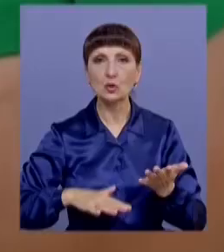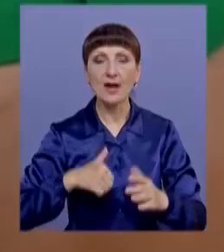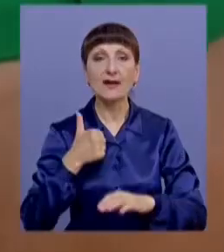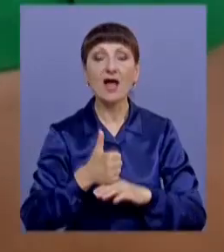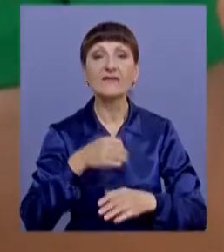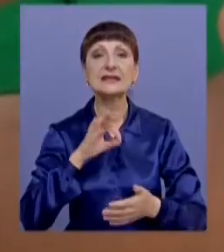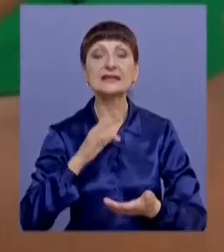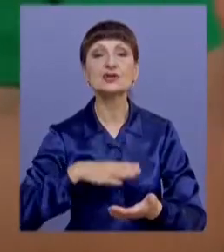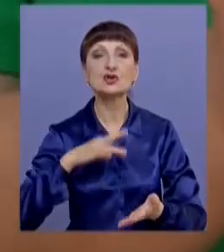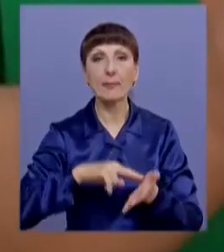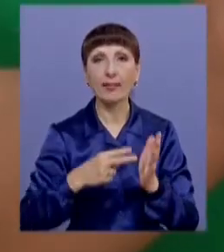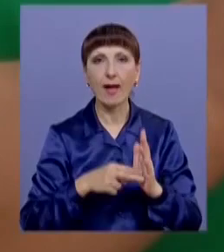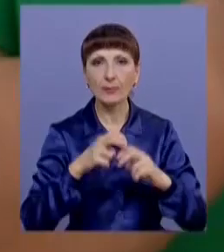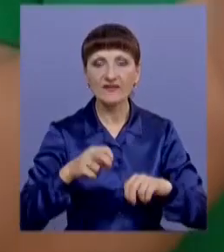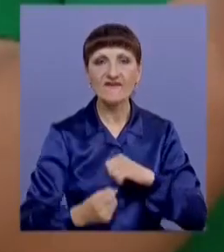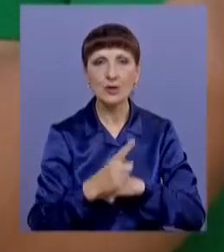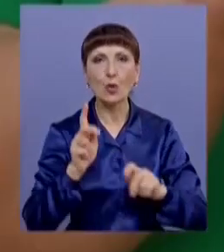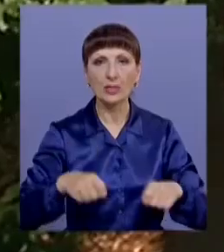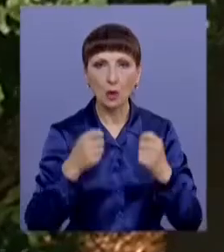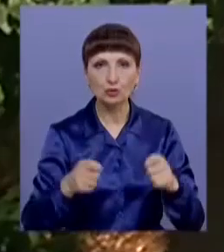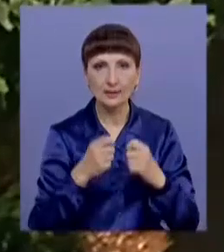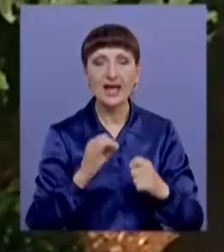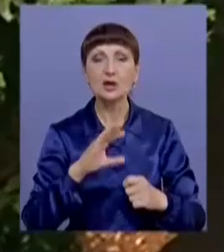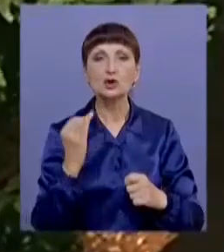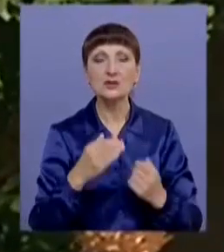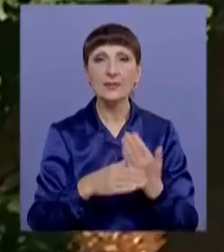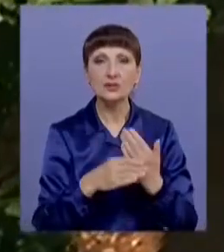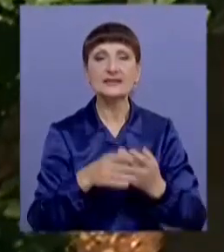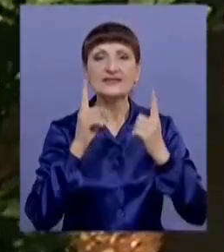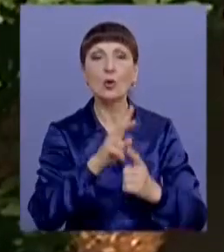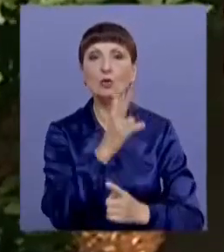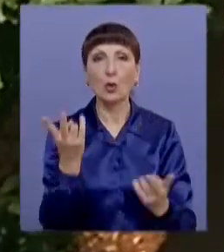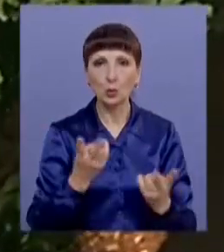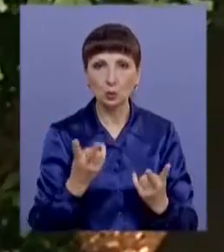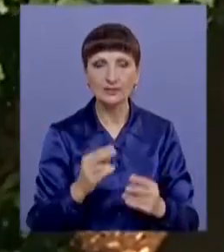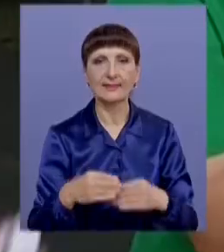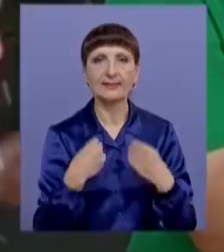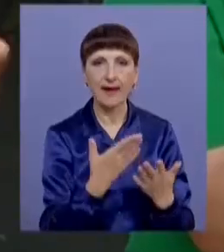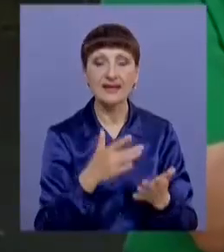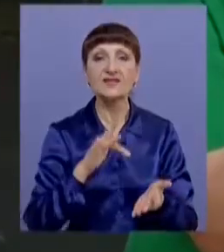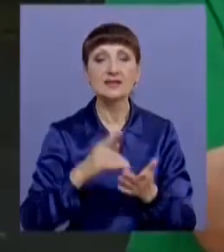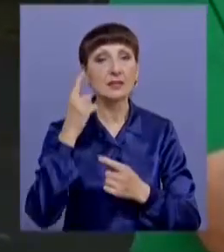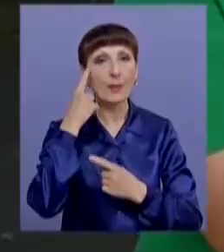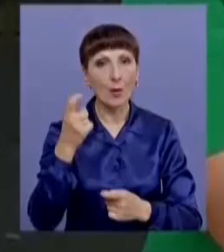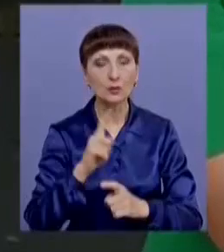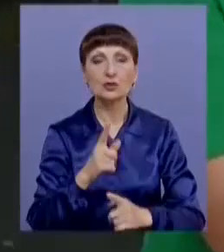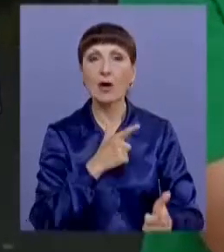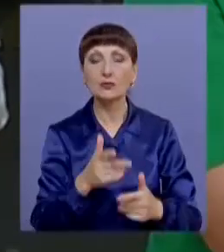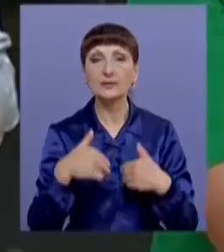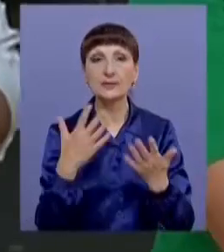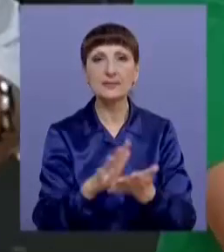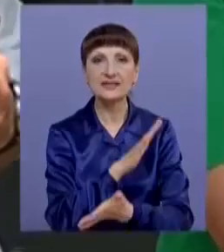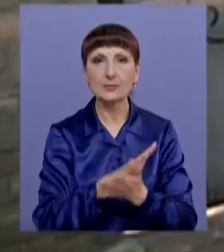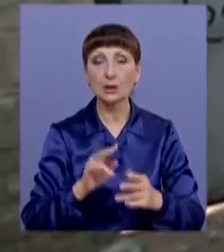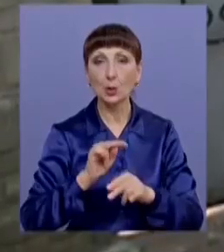цель проверок – выявить нарушителей и довести соцпособие до действительно нуждающихся. В центре напомнили, что готовы предоставить